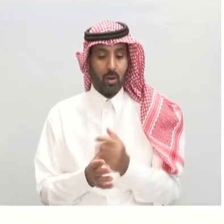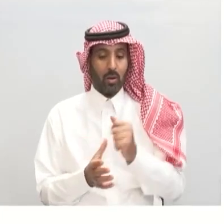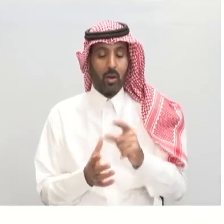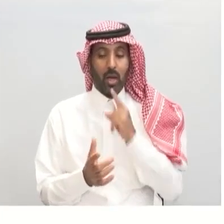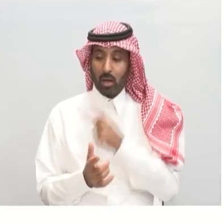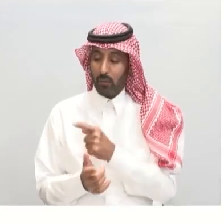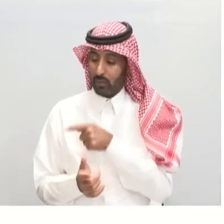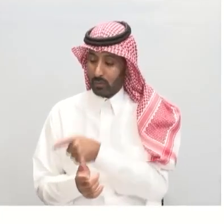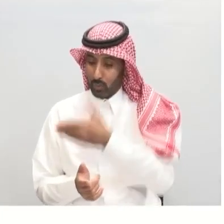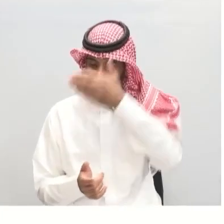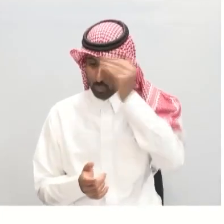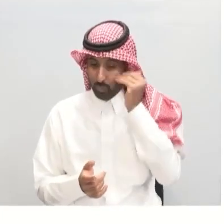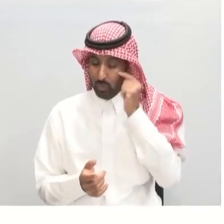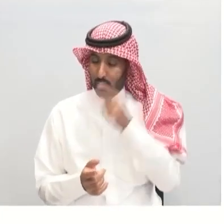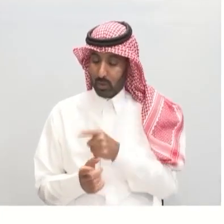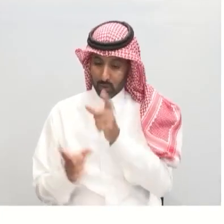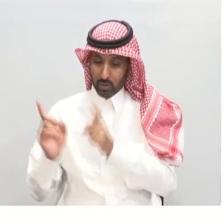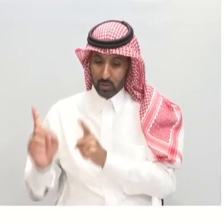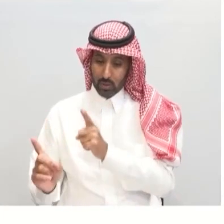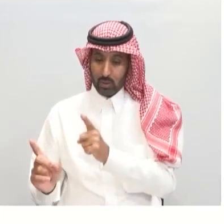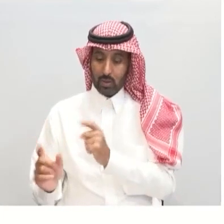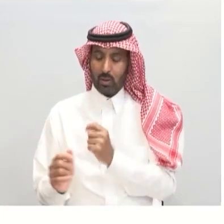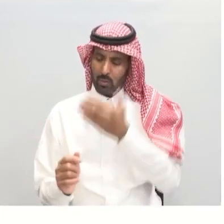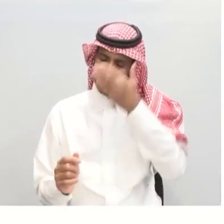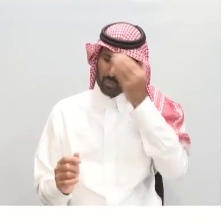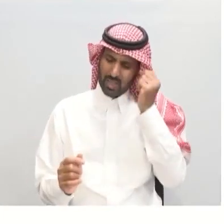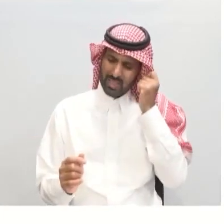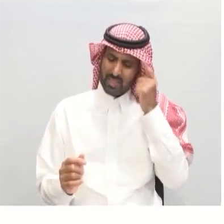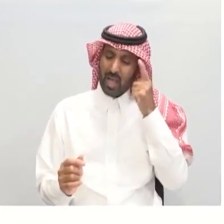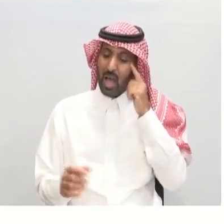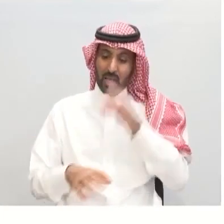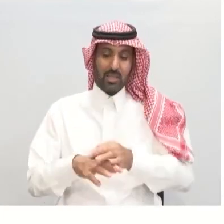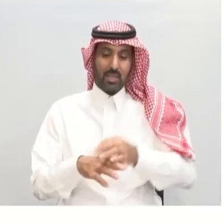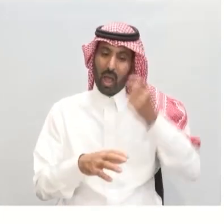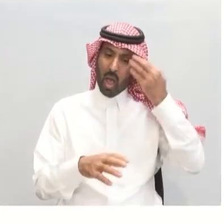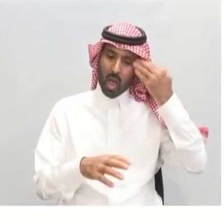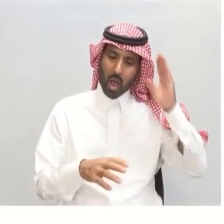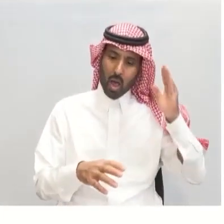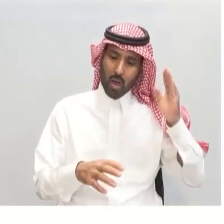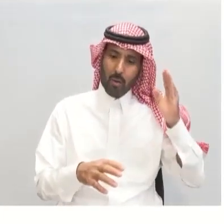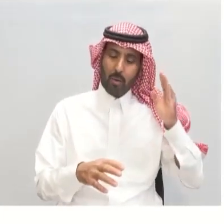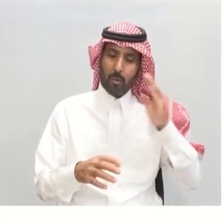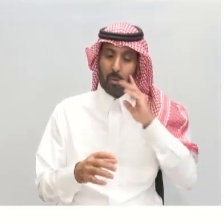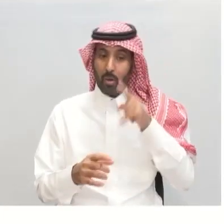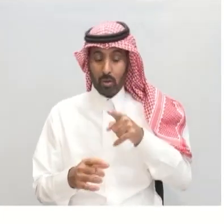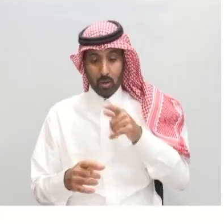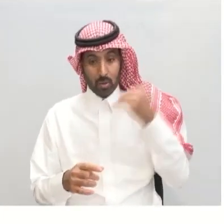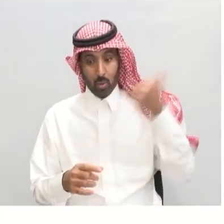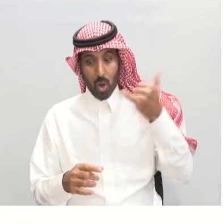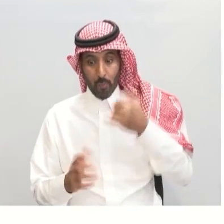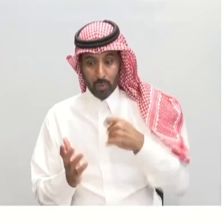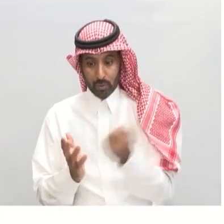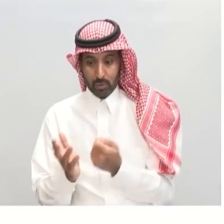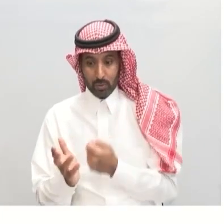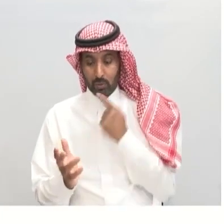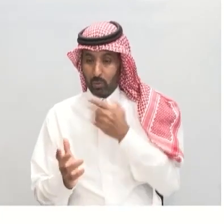يعتري ما كتب الله على بني ادم من النسيان والوهم لذلك كانت التدوين والكتاب ضروره لابد